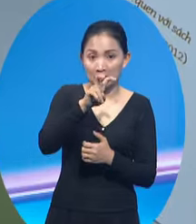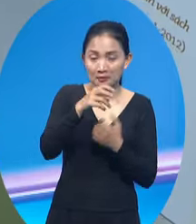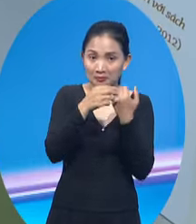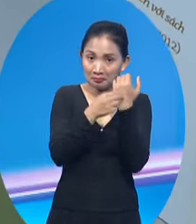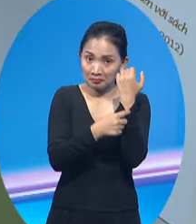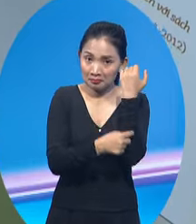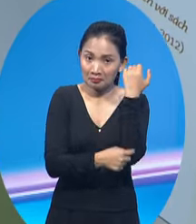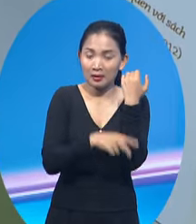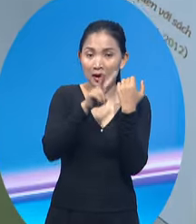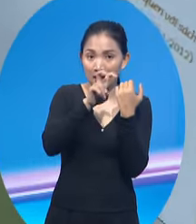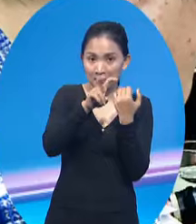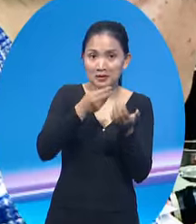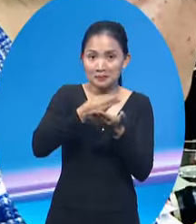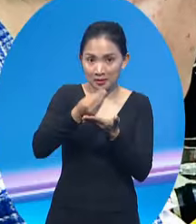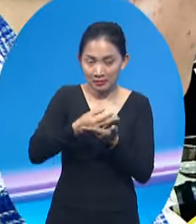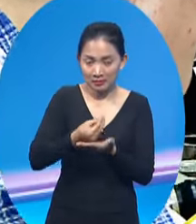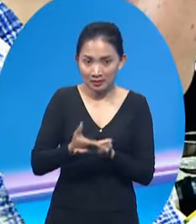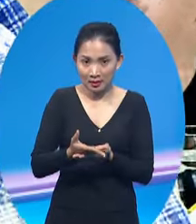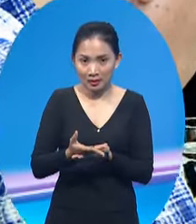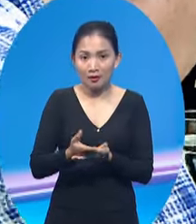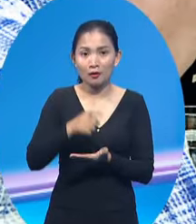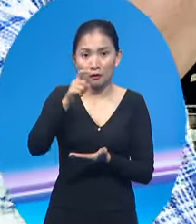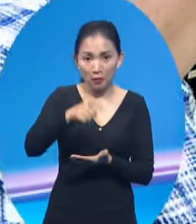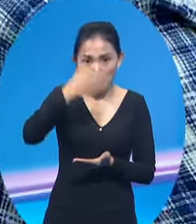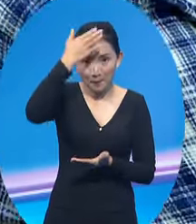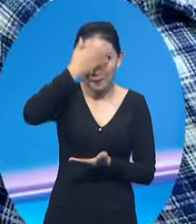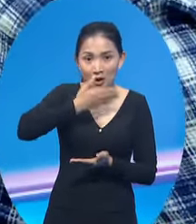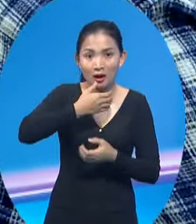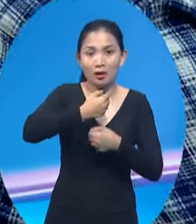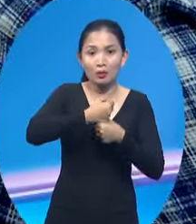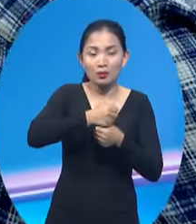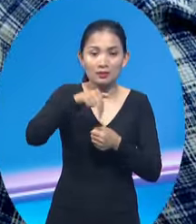văn Nguyễn Nhật Ánh trên toàn quốc, gồm 18 điểm nhà sách và 2 kênh bán online.